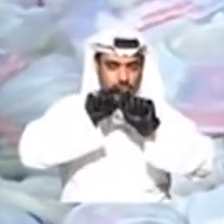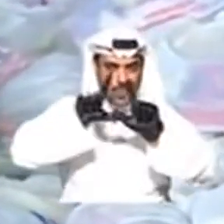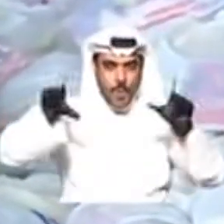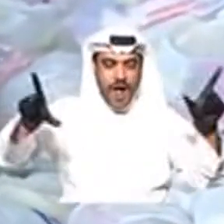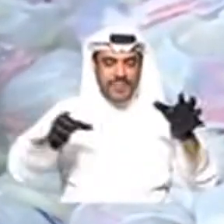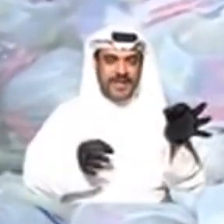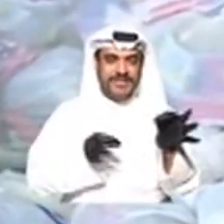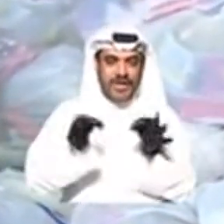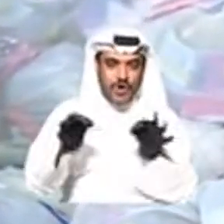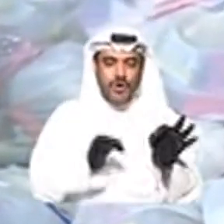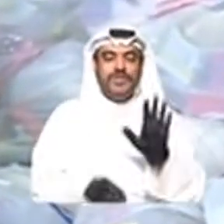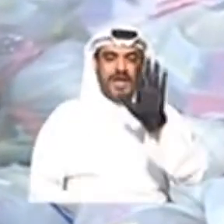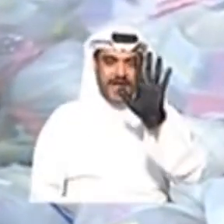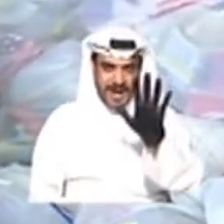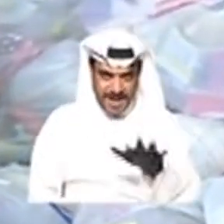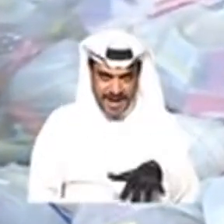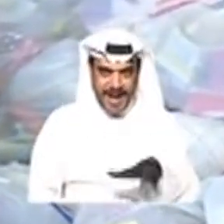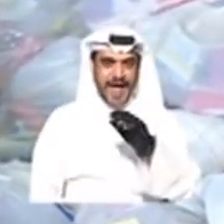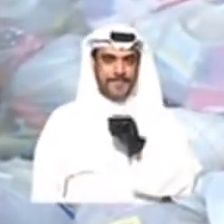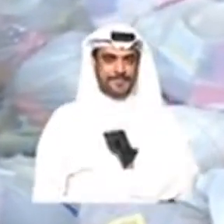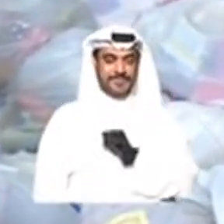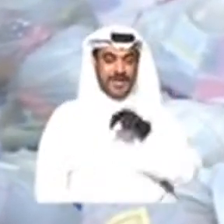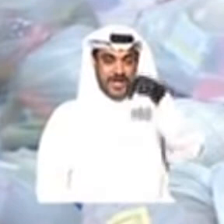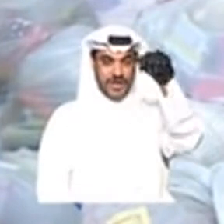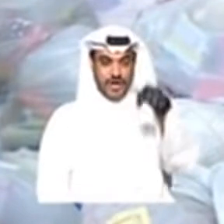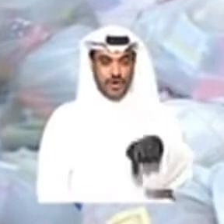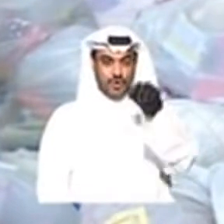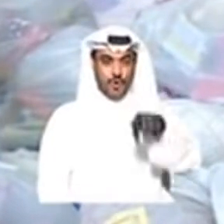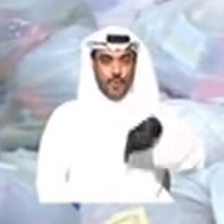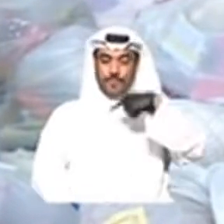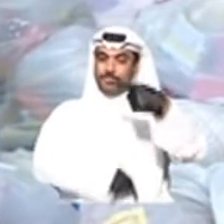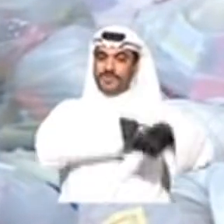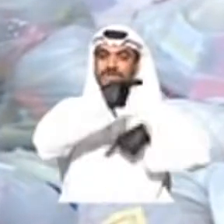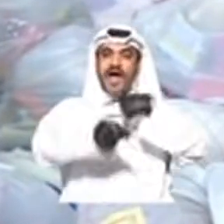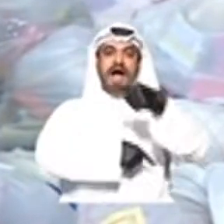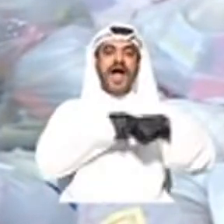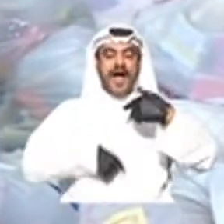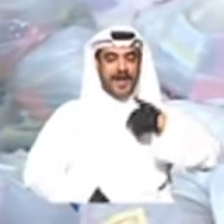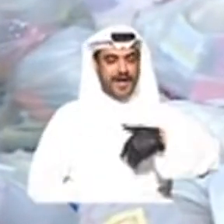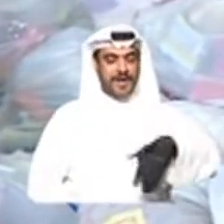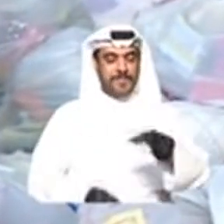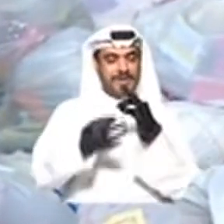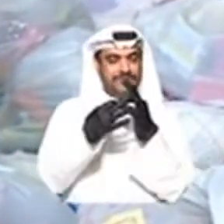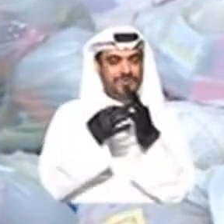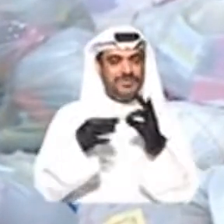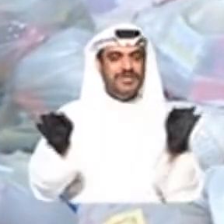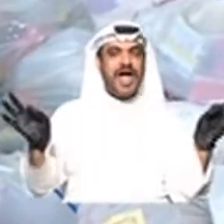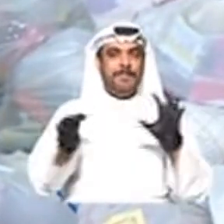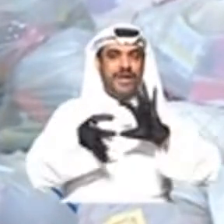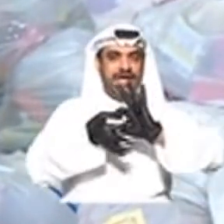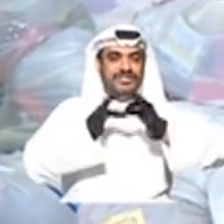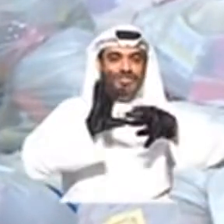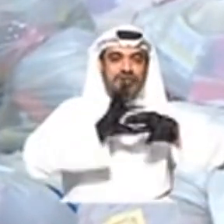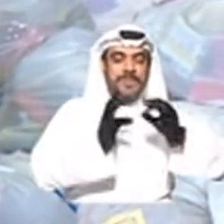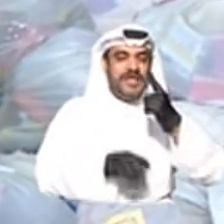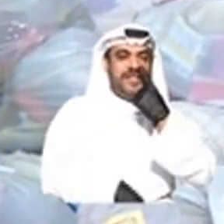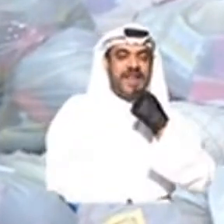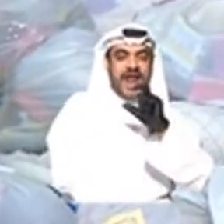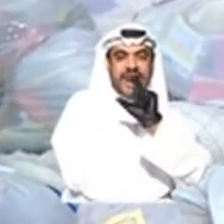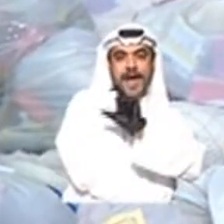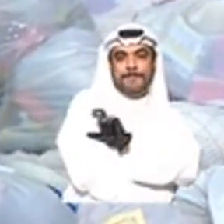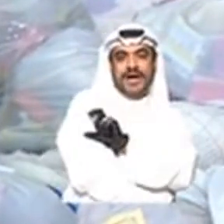الخطه. وبالفعل اذا هي اليوم دائما جهوزية تامة وكاملة من قبل جمعية الهلال الأحمر